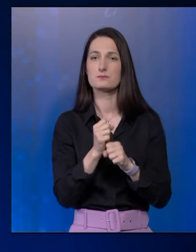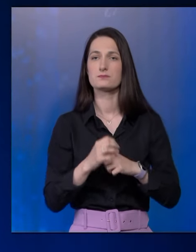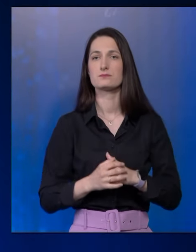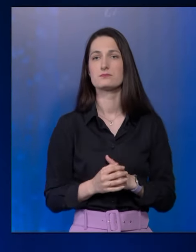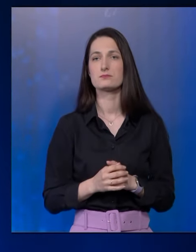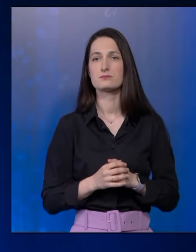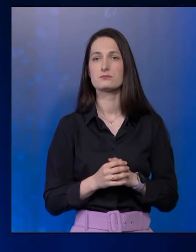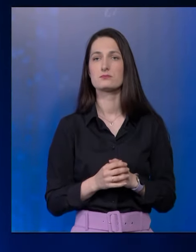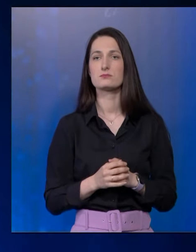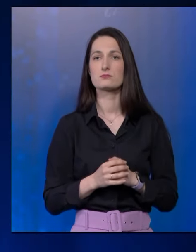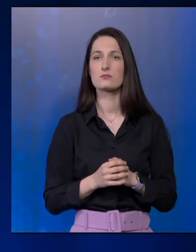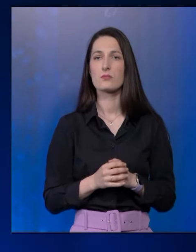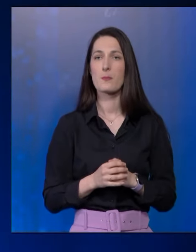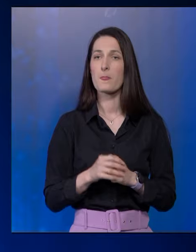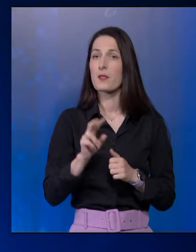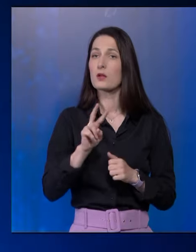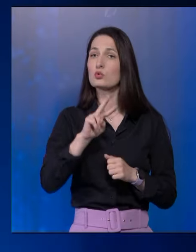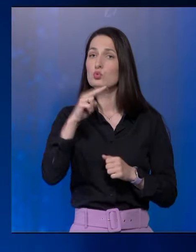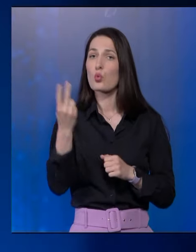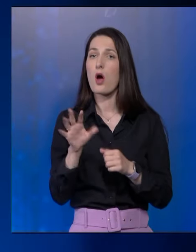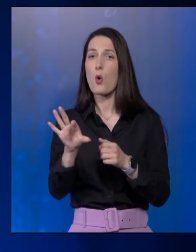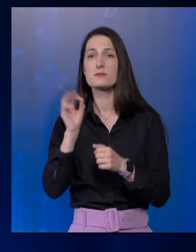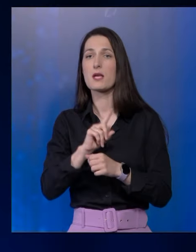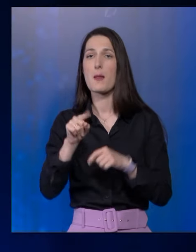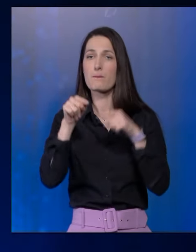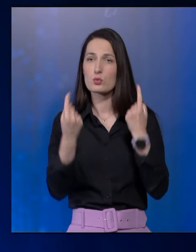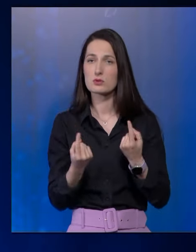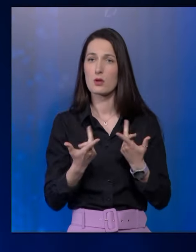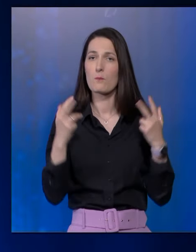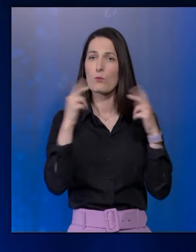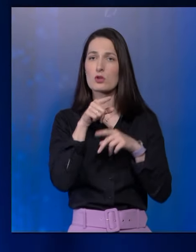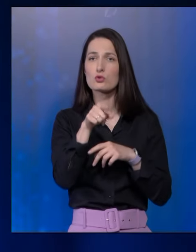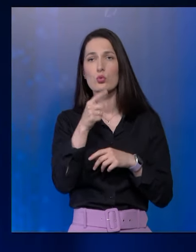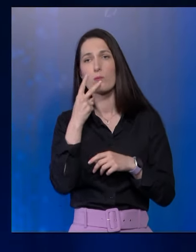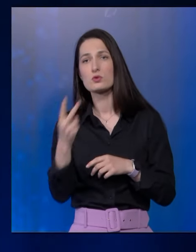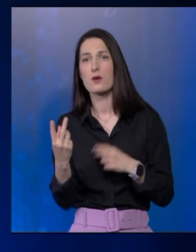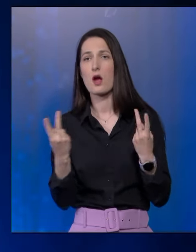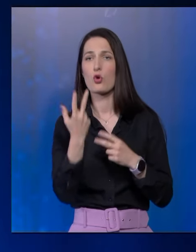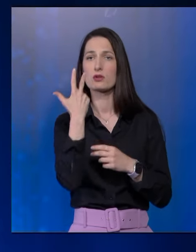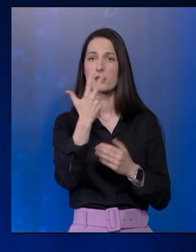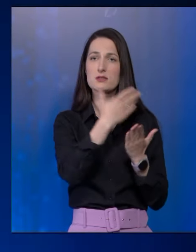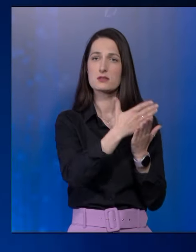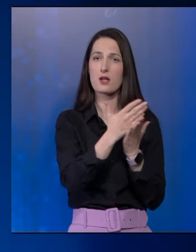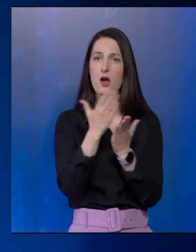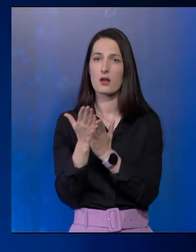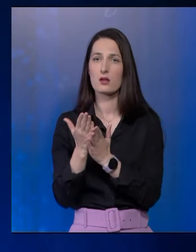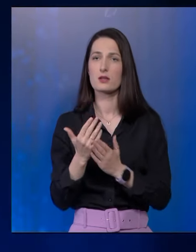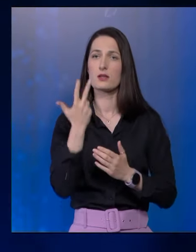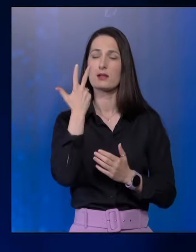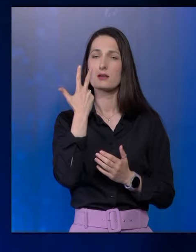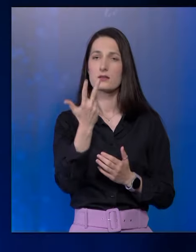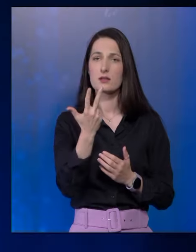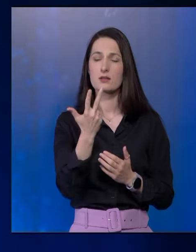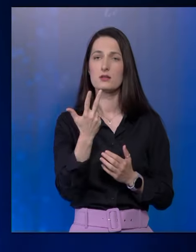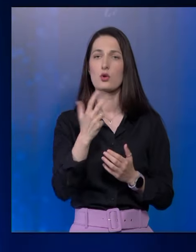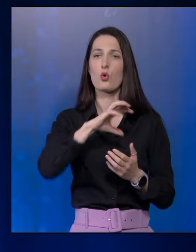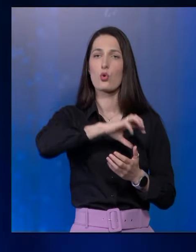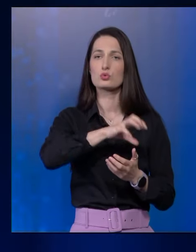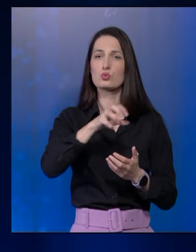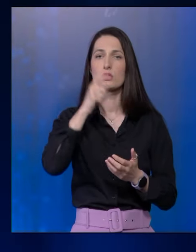predstavnicima vlasti Bosne i Hercegovine da moraju zajedno raditi, mislim, i nema drugog načina nego da se radi zajedno, ali je